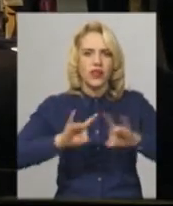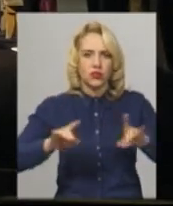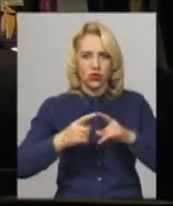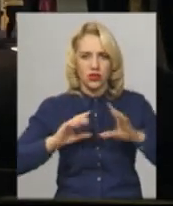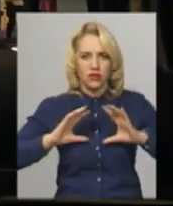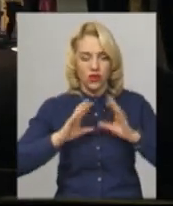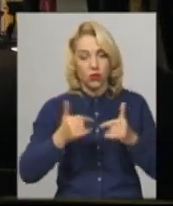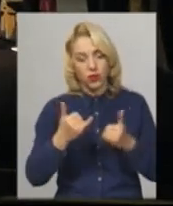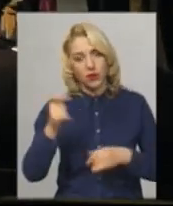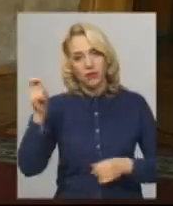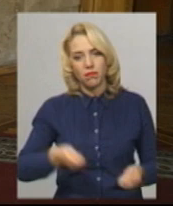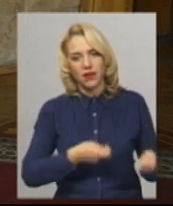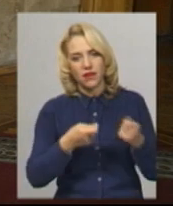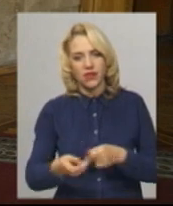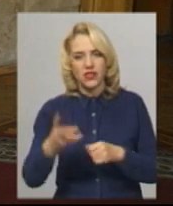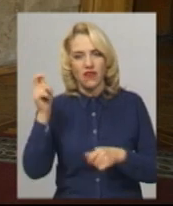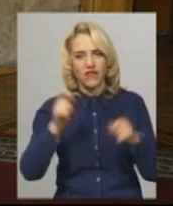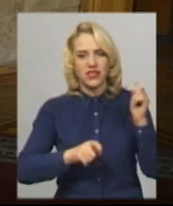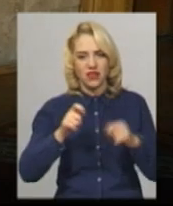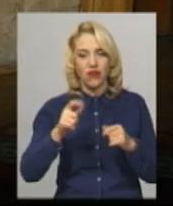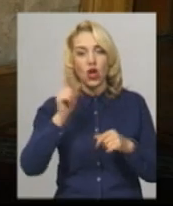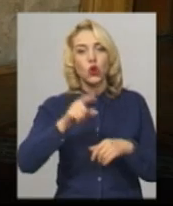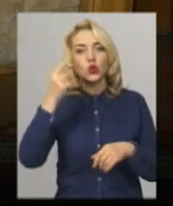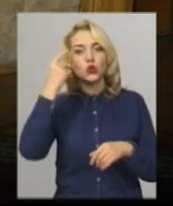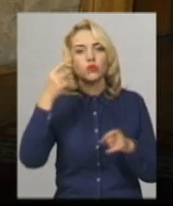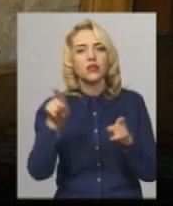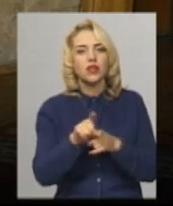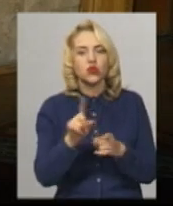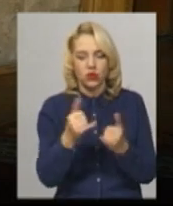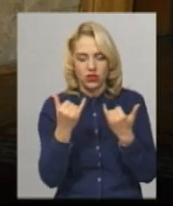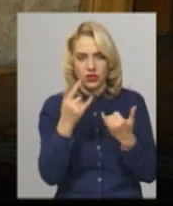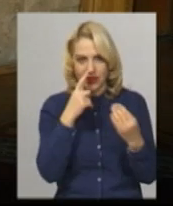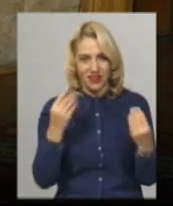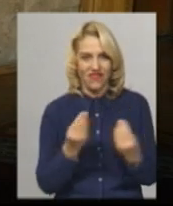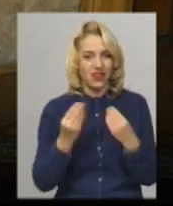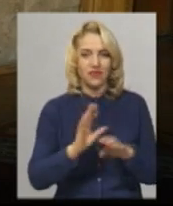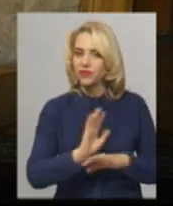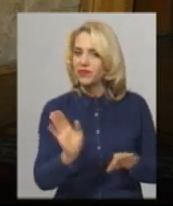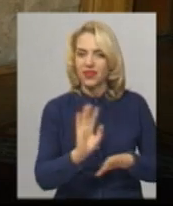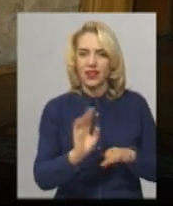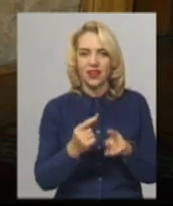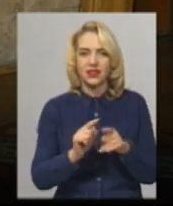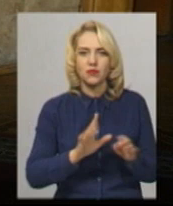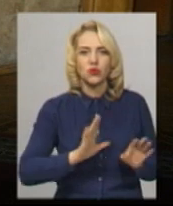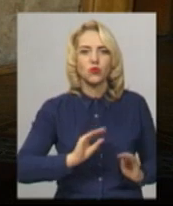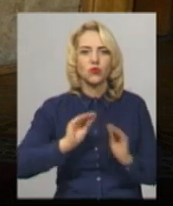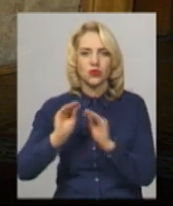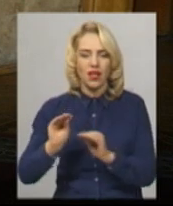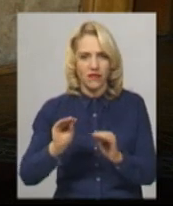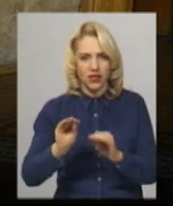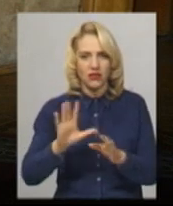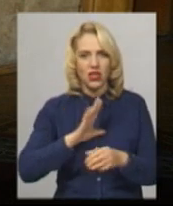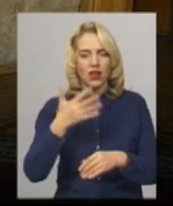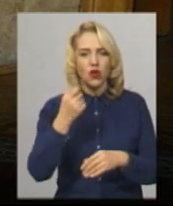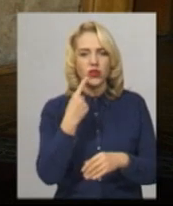на фестиваль до Хмельницького. Люди думали, що ми зараз її поставили. Така вона актуальна зараз. А я кажу, ми її поставили 11 років тому. Ми не хотіли,